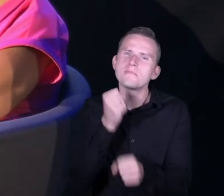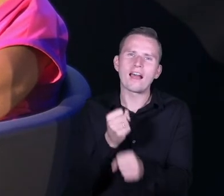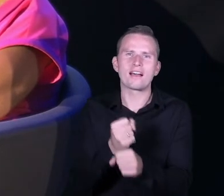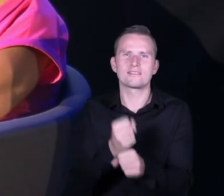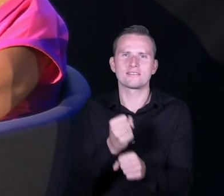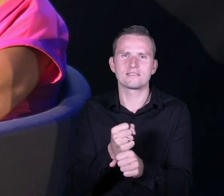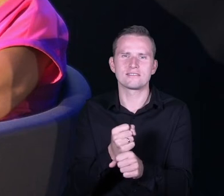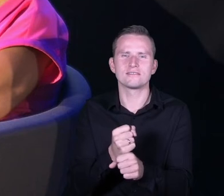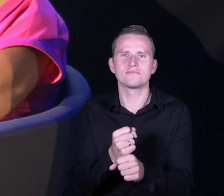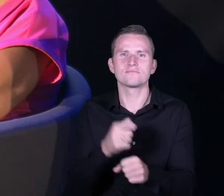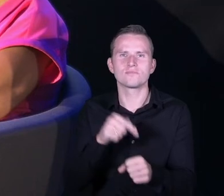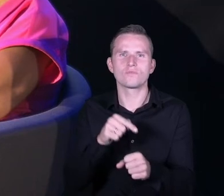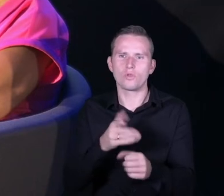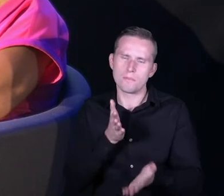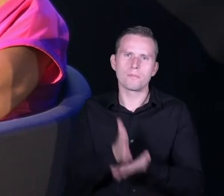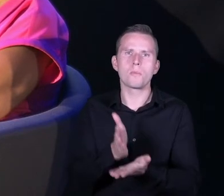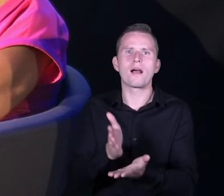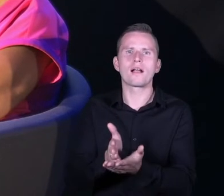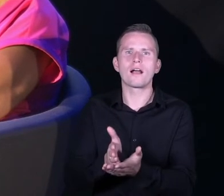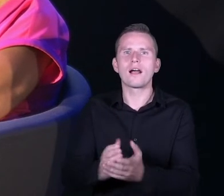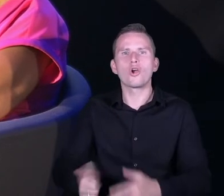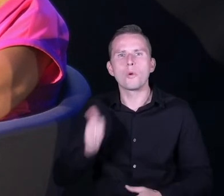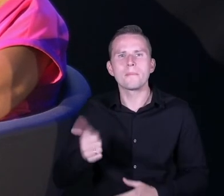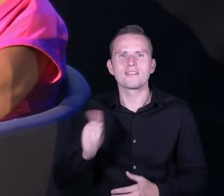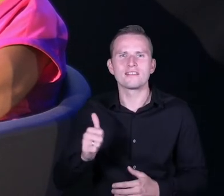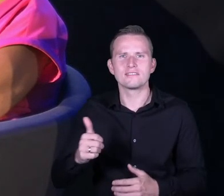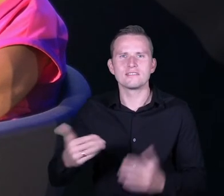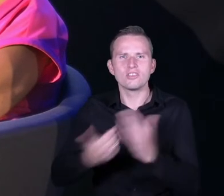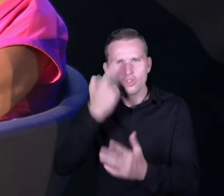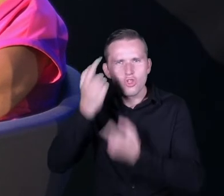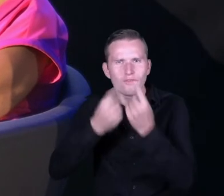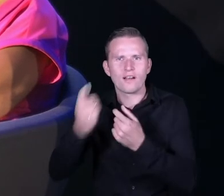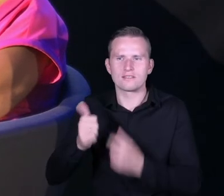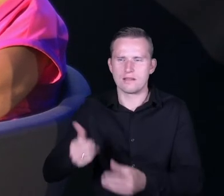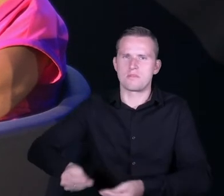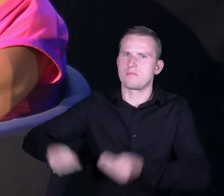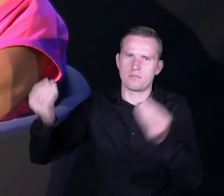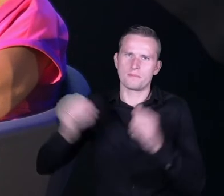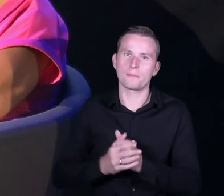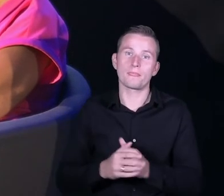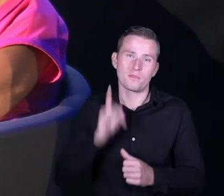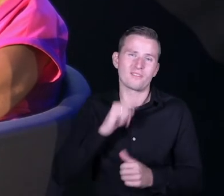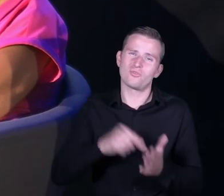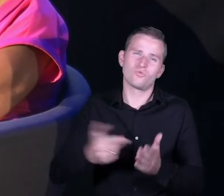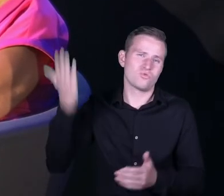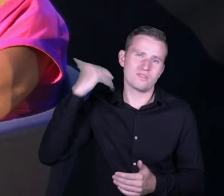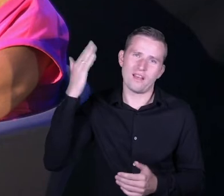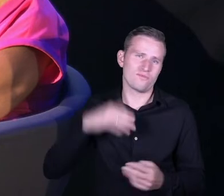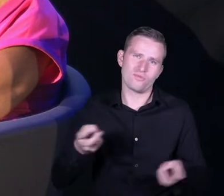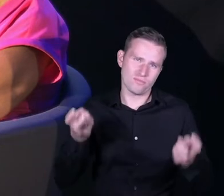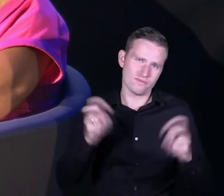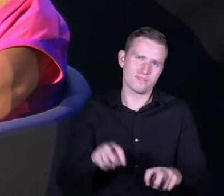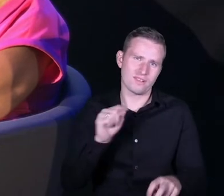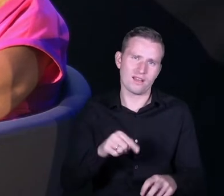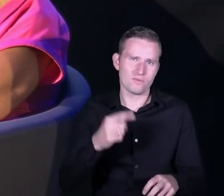na rozwój kompetencji proinnowacyjnych. Pomimo tego, że powstały bardzo dawno, to jednak cały czas są aktualne